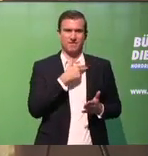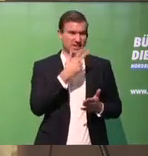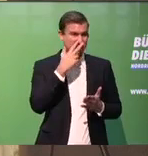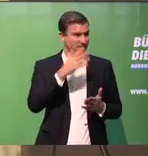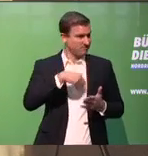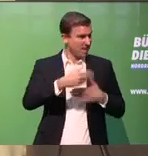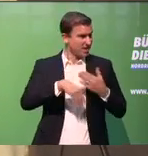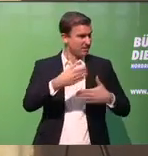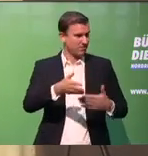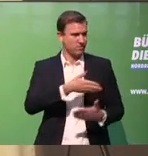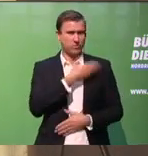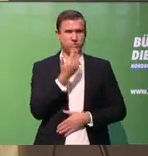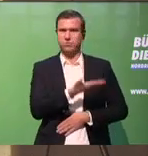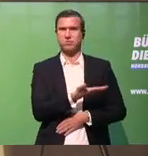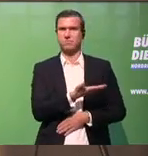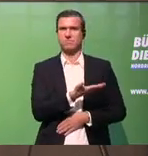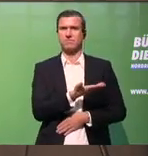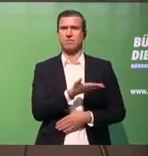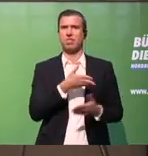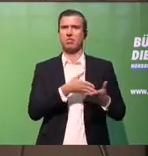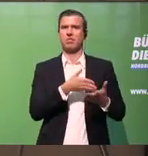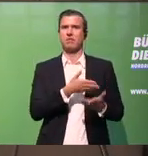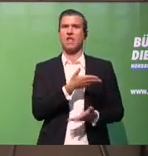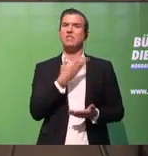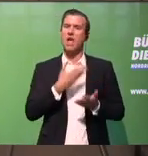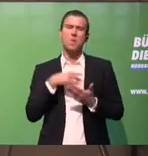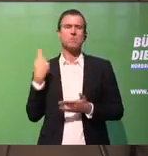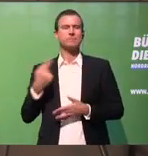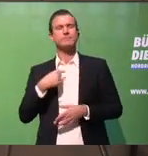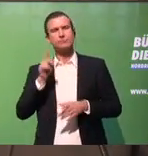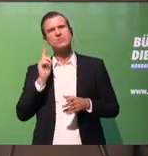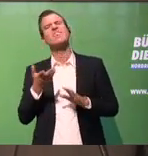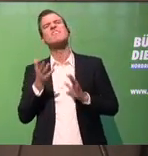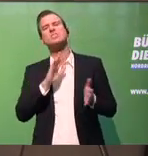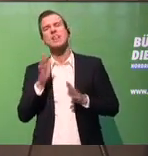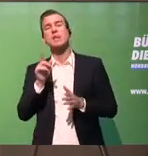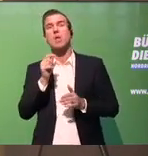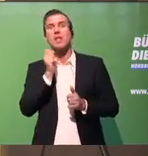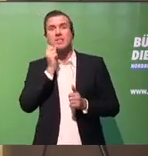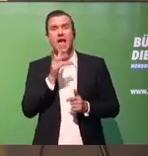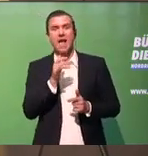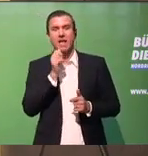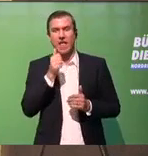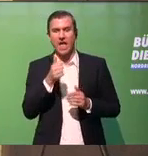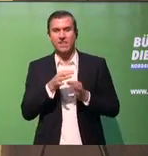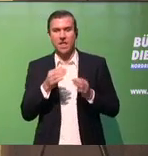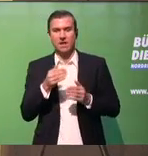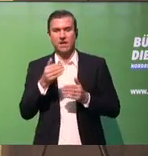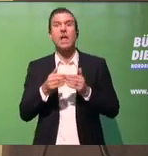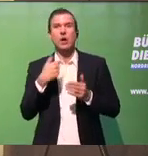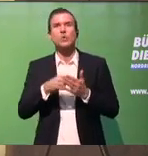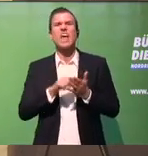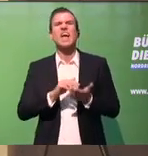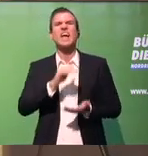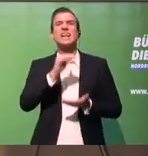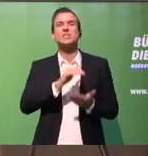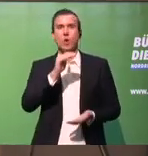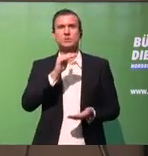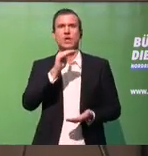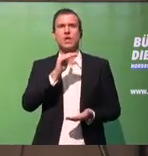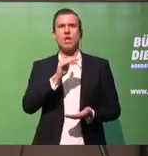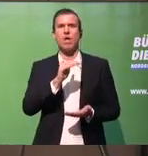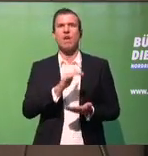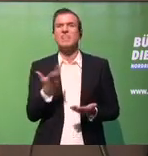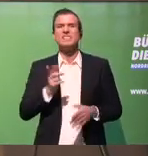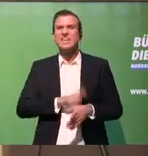weiterkommen. Das heißt, wir müssen damit rechnen, mit hoher Wahrscheinlichkeit, und die steigt von Tag zu Tag, denn eine Ressource geht uns immer mehr abhanden, nämlich